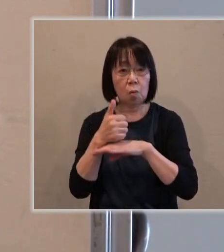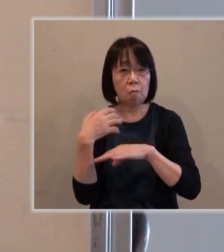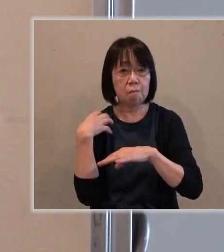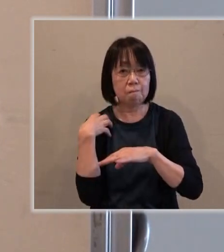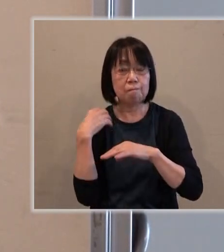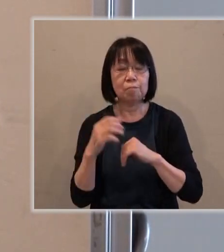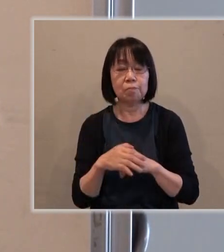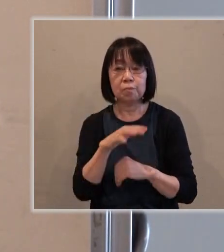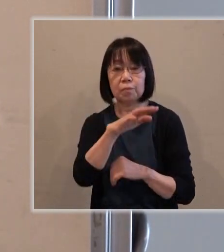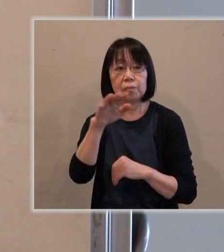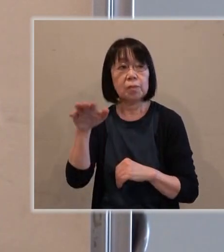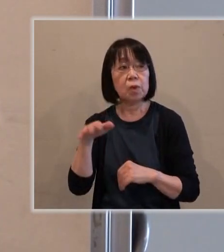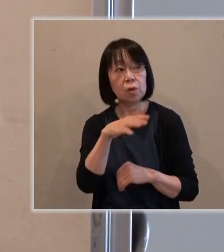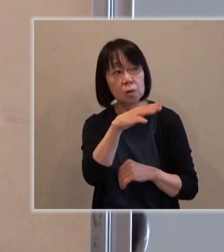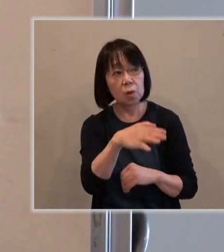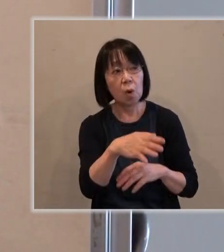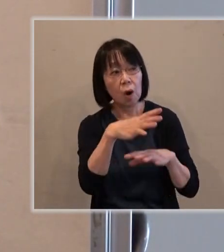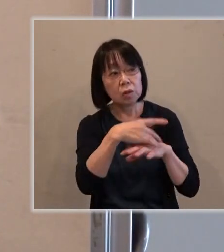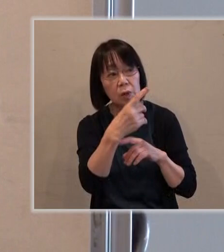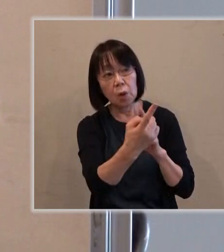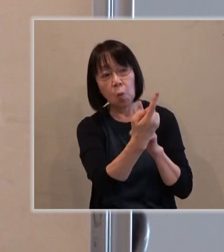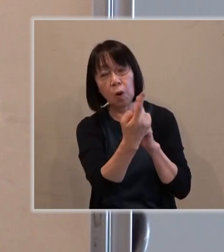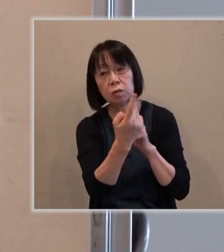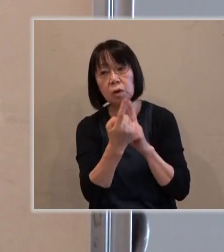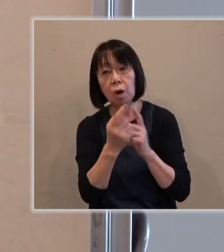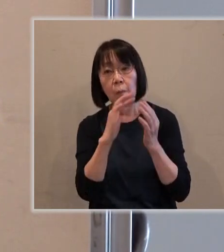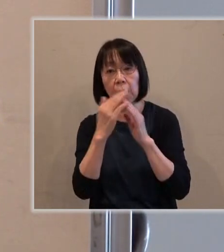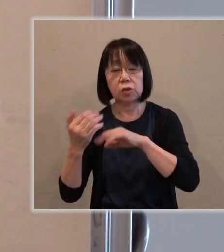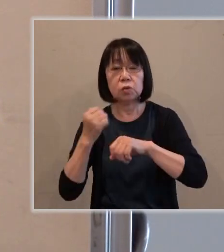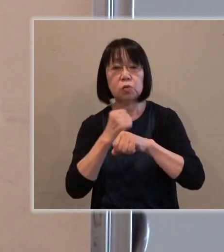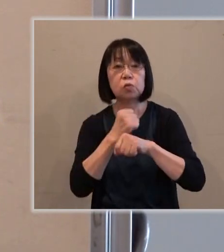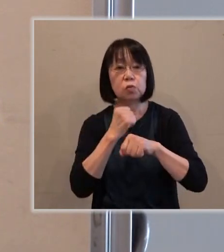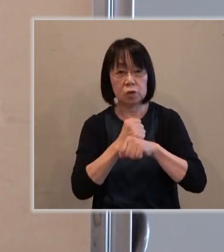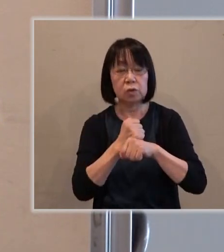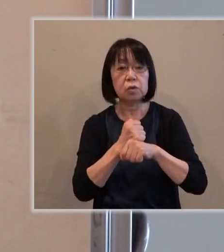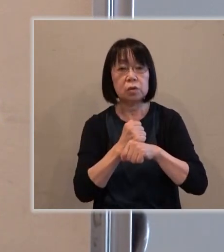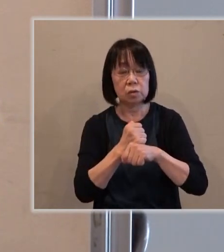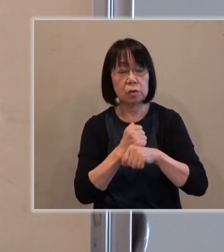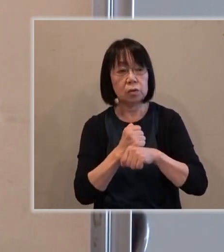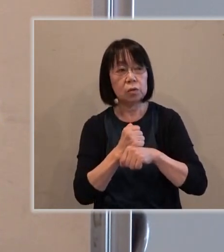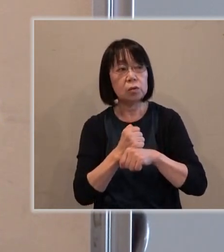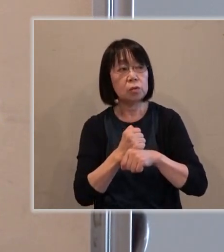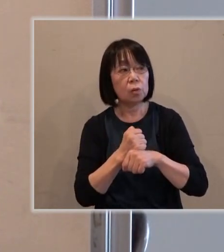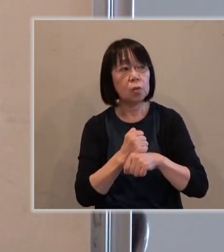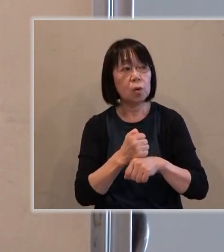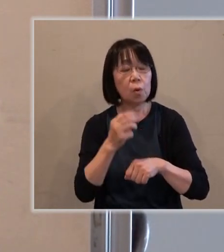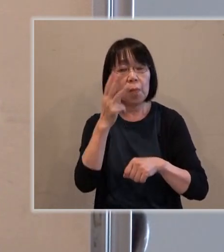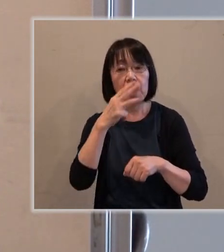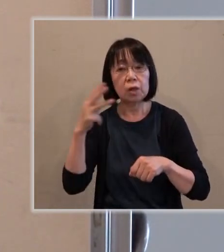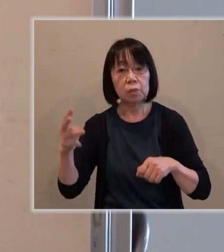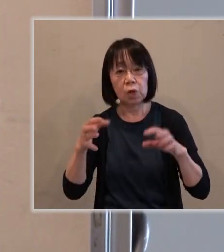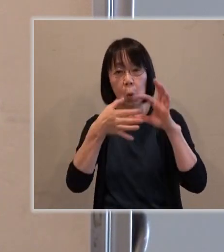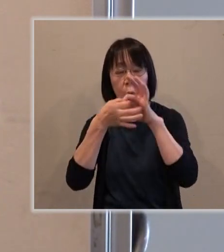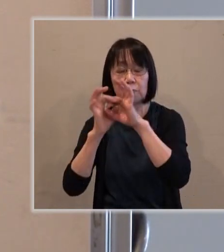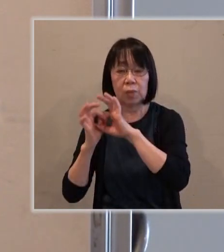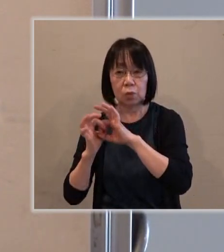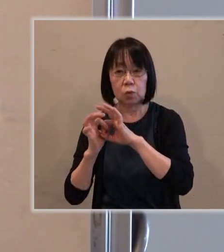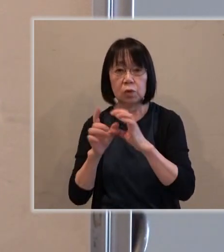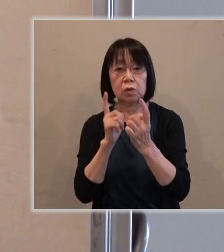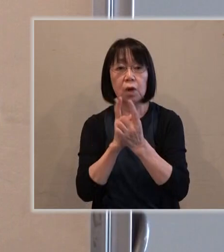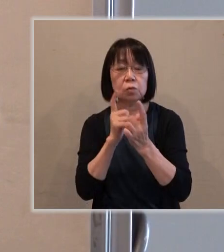日初めてお会いしたんですよ。やっぱりこのまちづくりとか、まあ、パラリンピックオリンピックに対するやっぱ熱意と